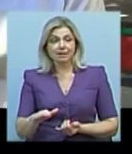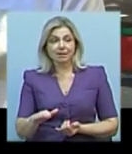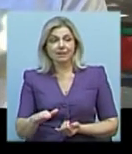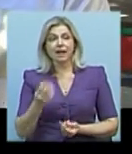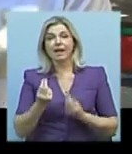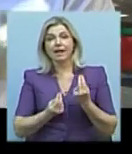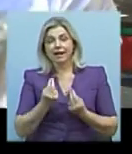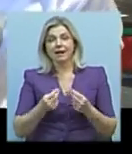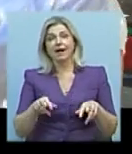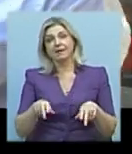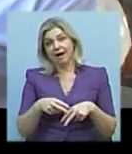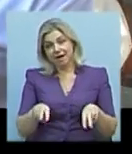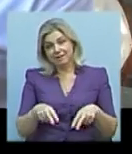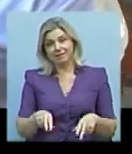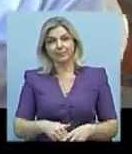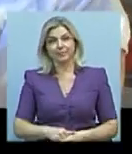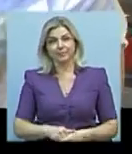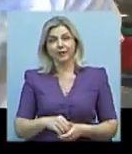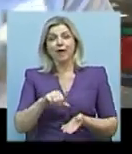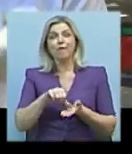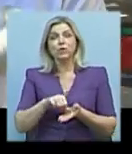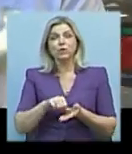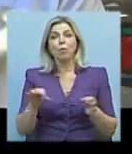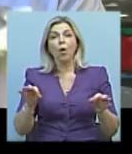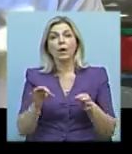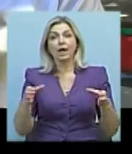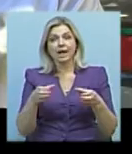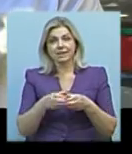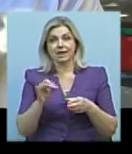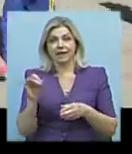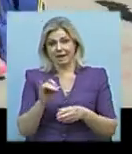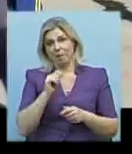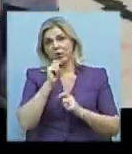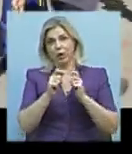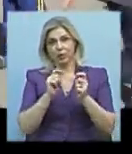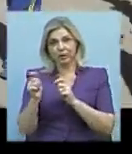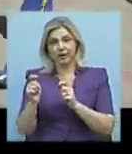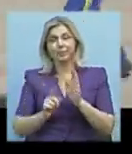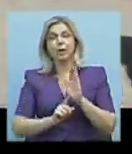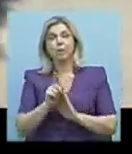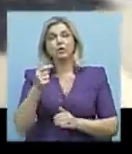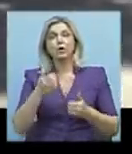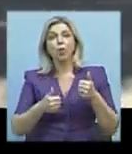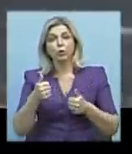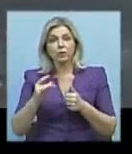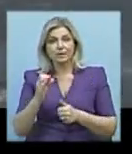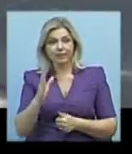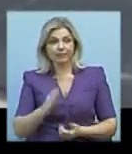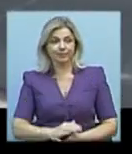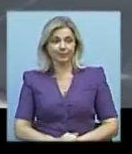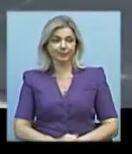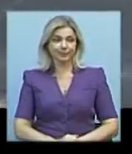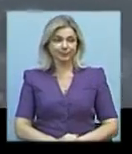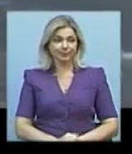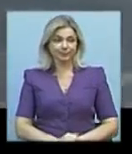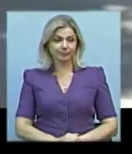На дітей очікують ігри, танці, виступ оркестру та подарунки. Розпочали з конкурсів.